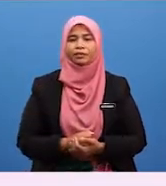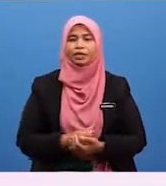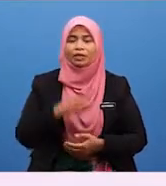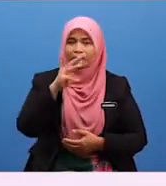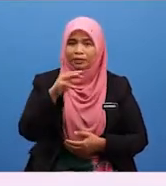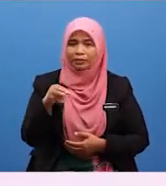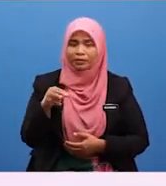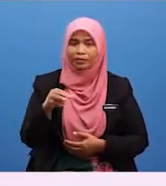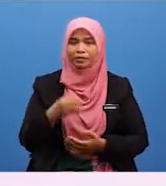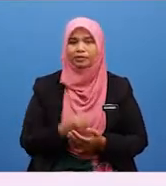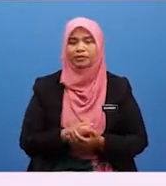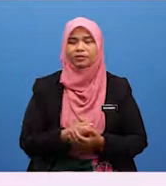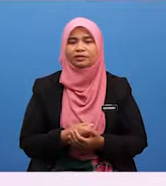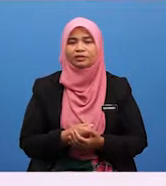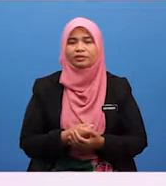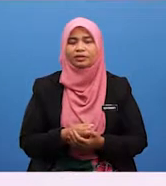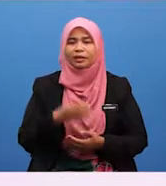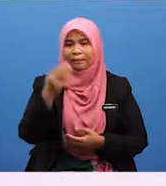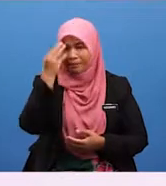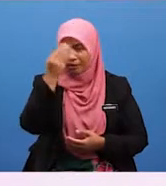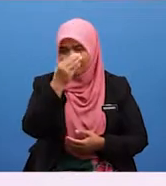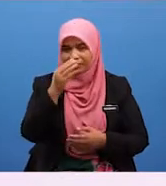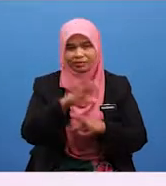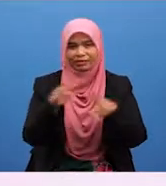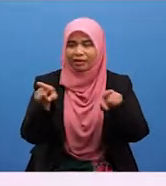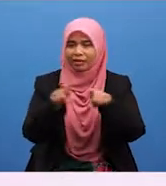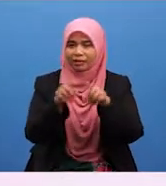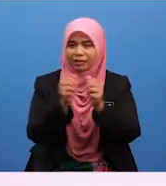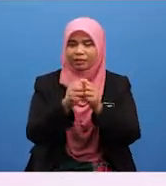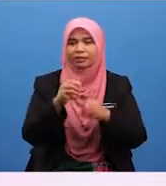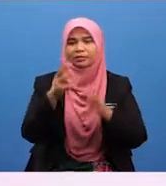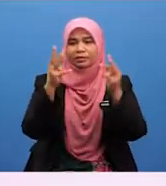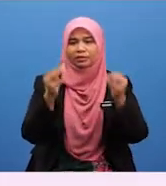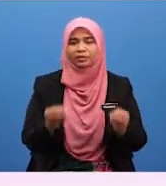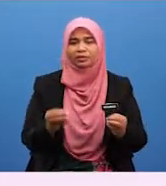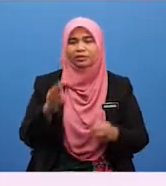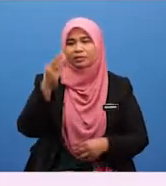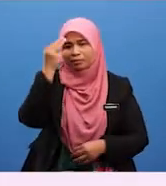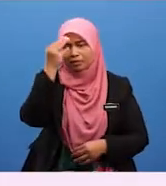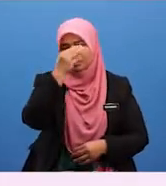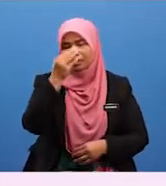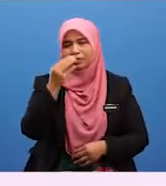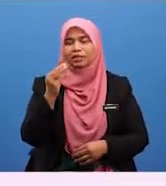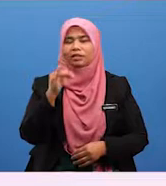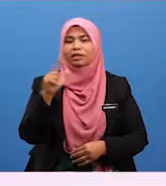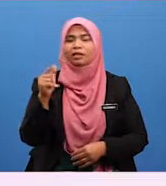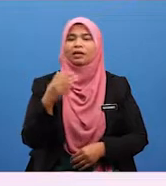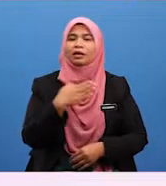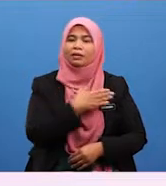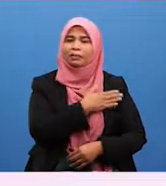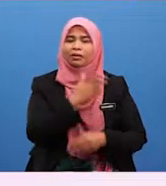Murid-murid perlu ingat, malaikat tidak sama dengan manusia. Malaikat adalah hamba Allah yang